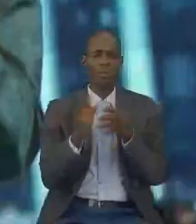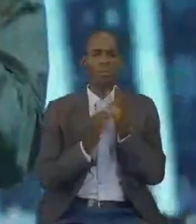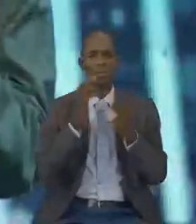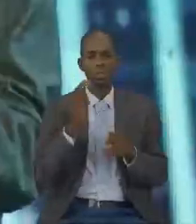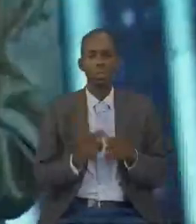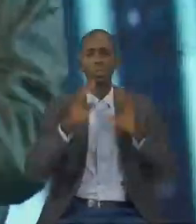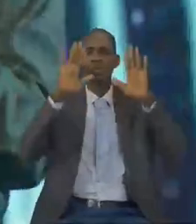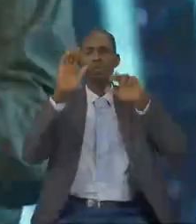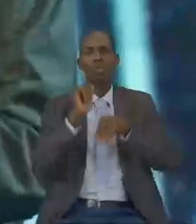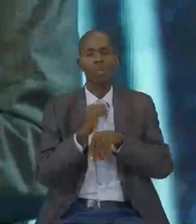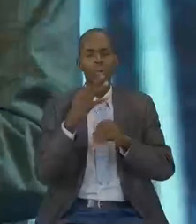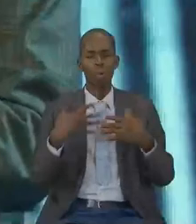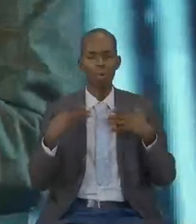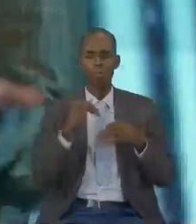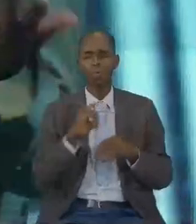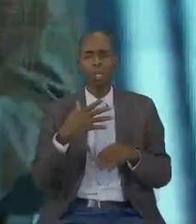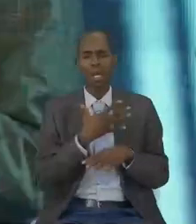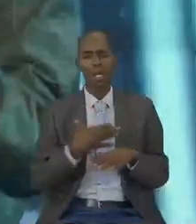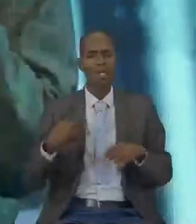Soyez délivrés tout le monde.